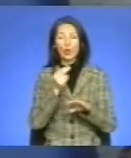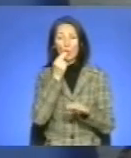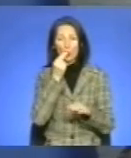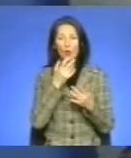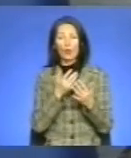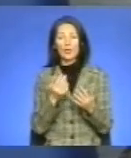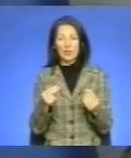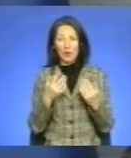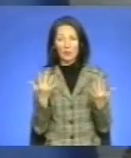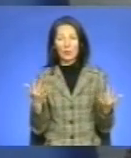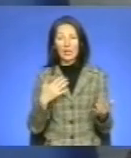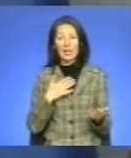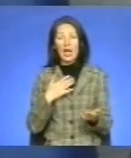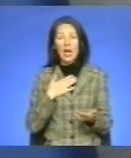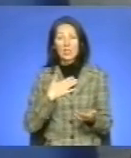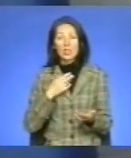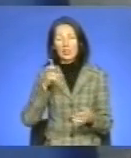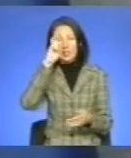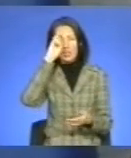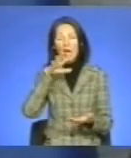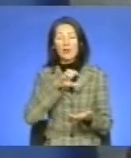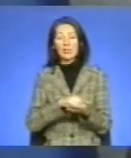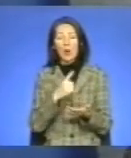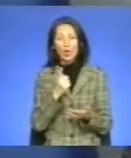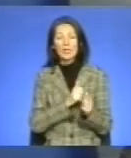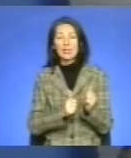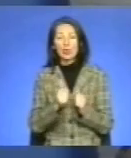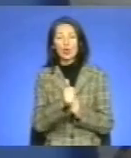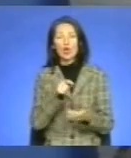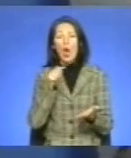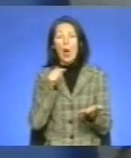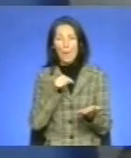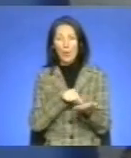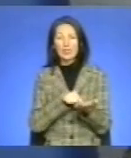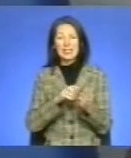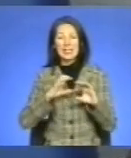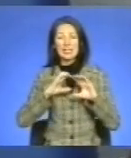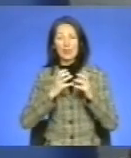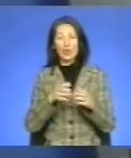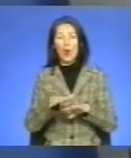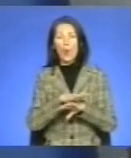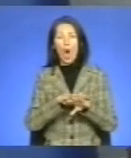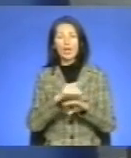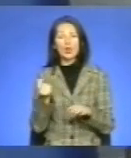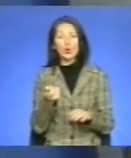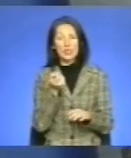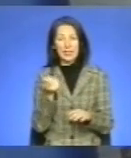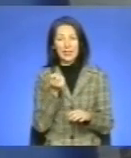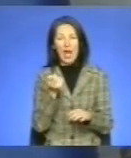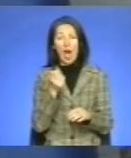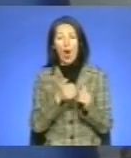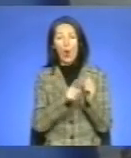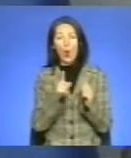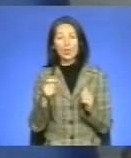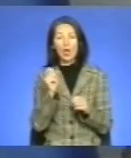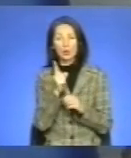наша держава займає одні з лідіруючих позицій на світовому ринку зерна. Кожна